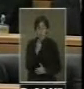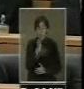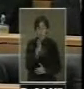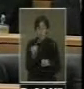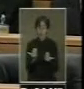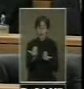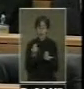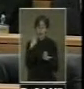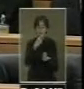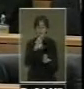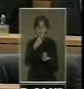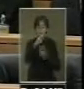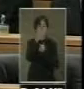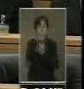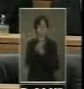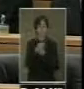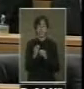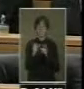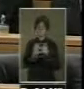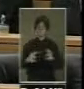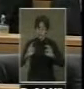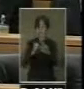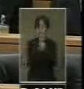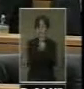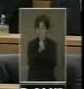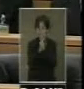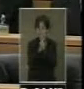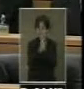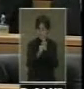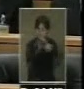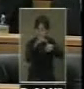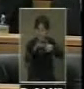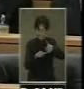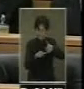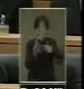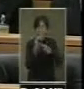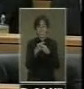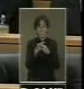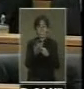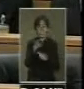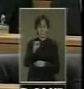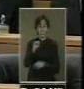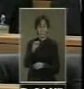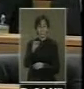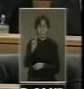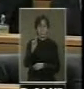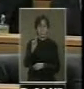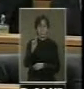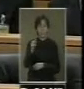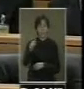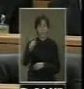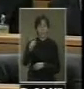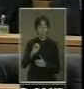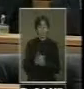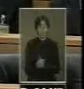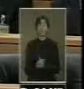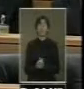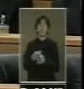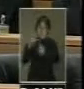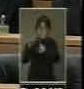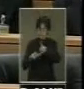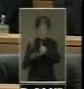ครครับผมดูความสามารถเขาครับส.ส.สกลทีและวันนี้ผมก็ว่าผมเลือกไม่ผิด